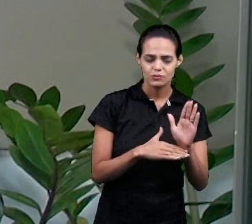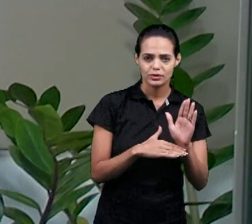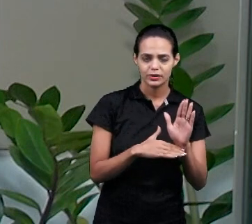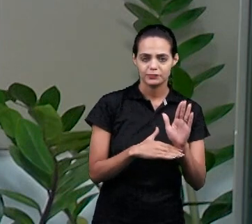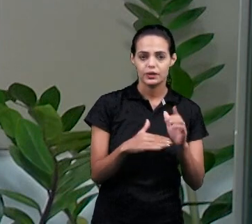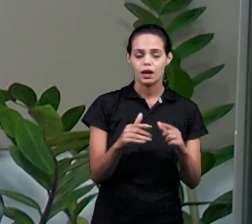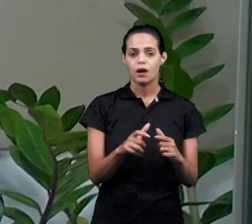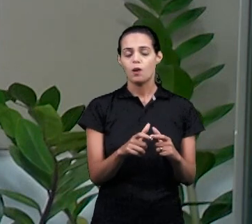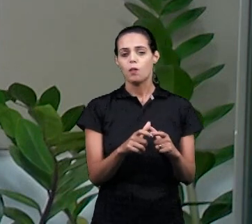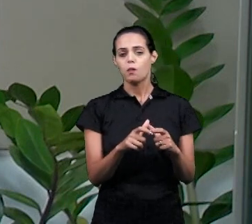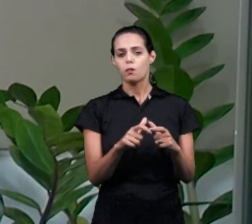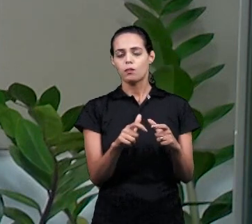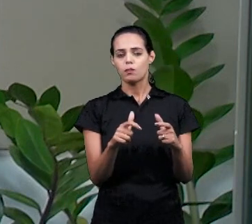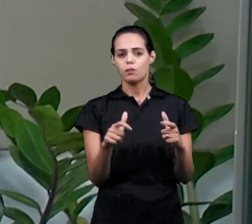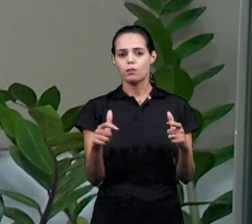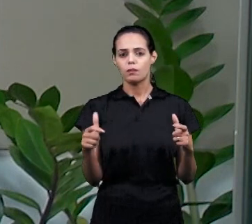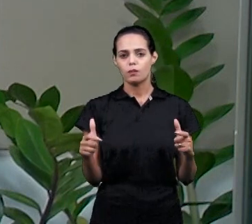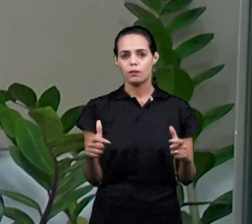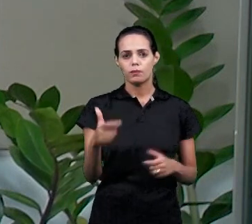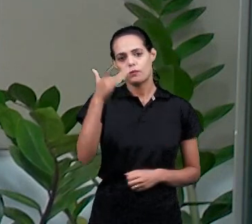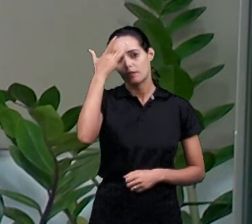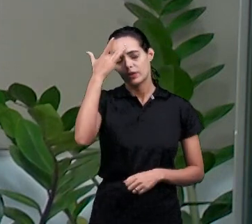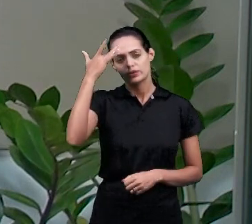de personnes qui n'ont pas